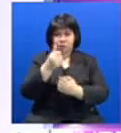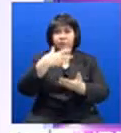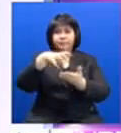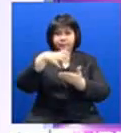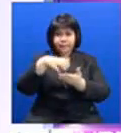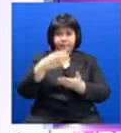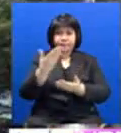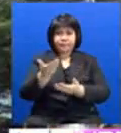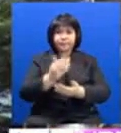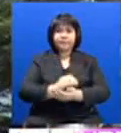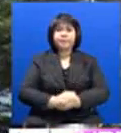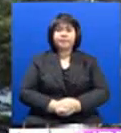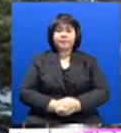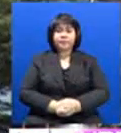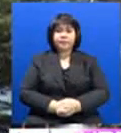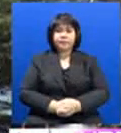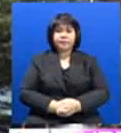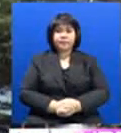ค่ะ